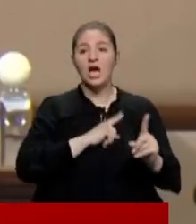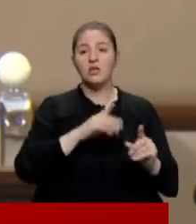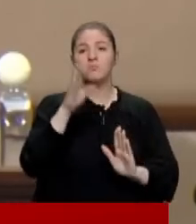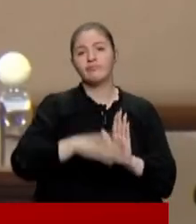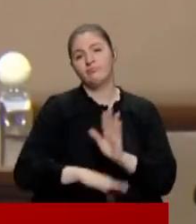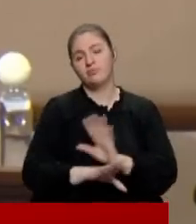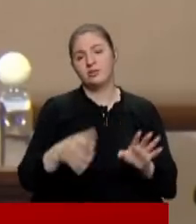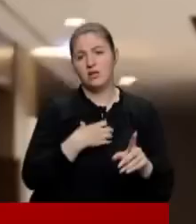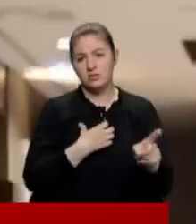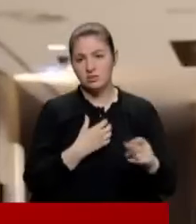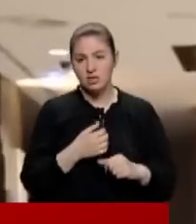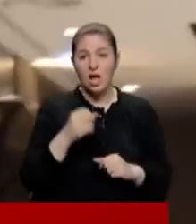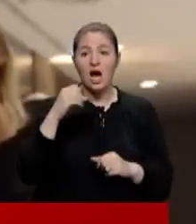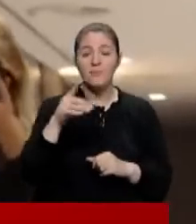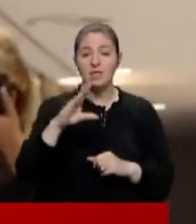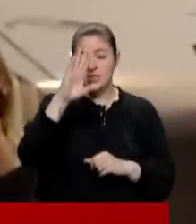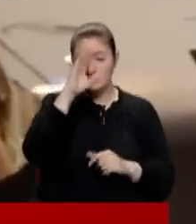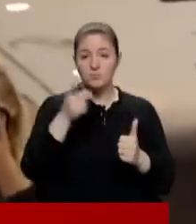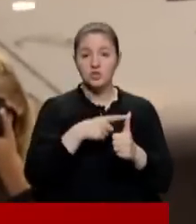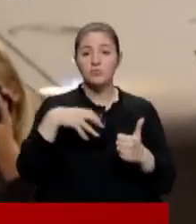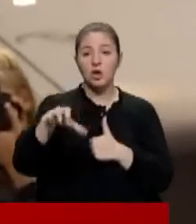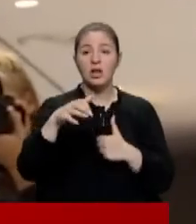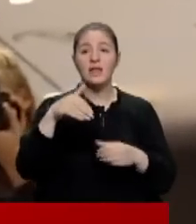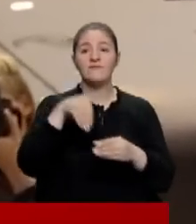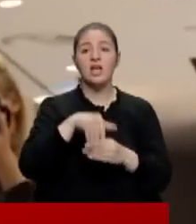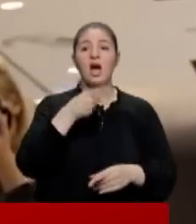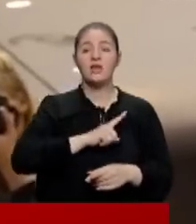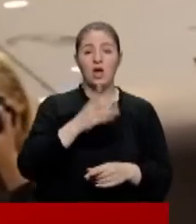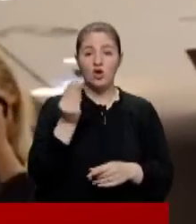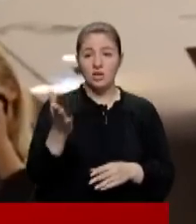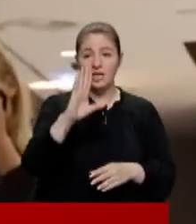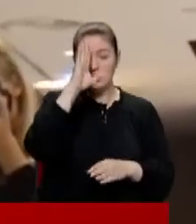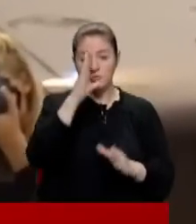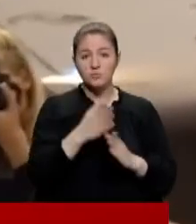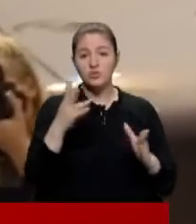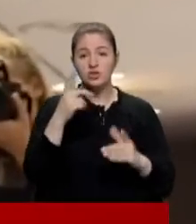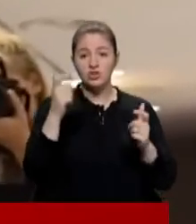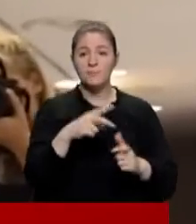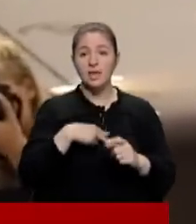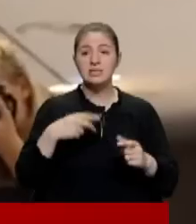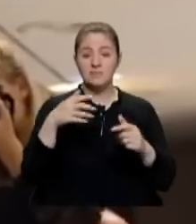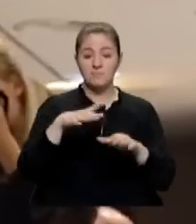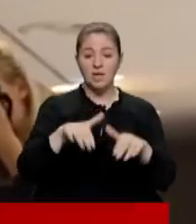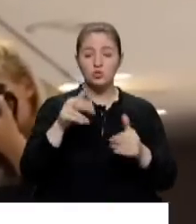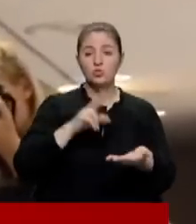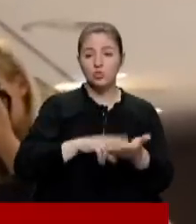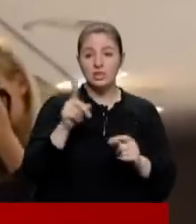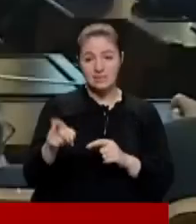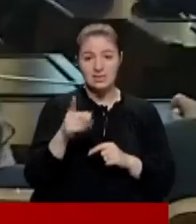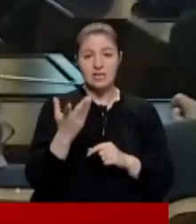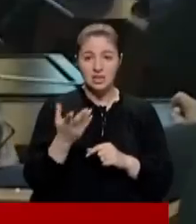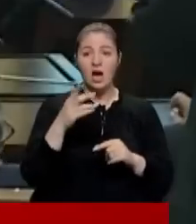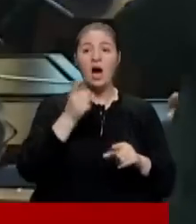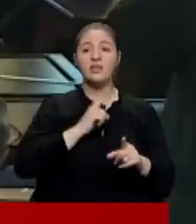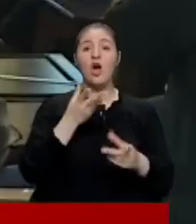düşmüştür zaten kendisinin AK Parti İstanbul 1 bölgeden milletvekili adayı olan İstanbul Büyükşehir Belediye meclis üyesi Mustafa naimyacı'nın